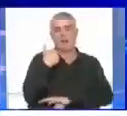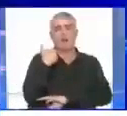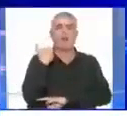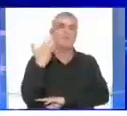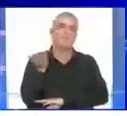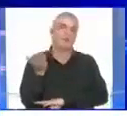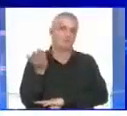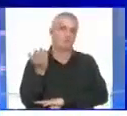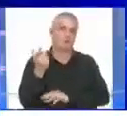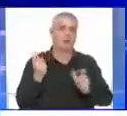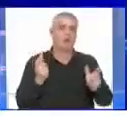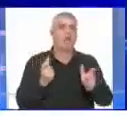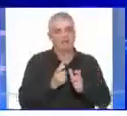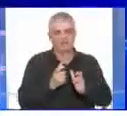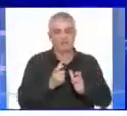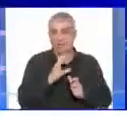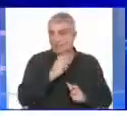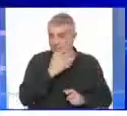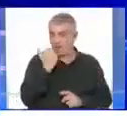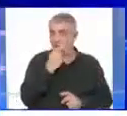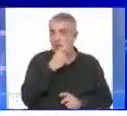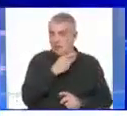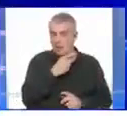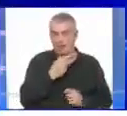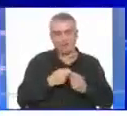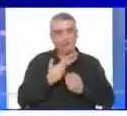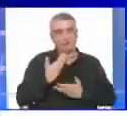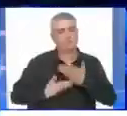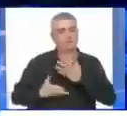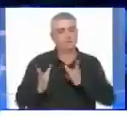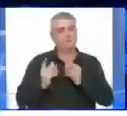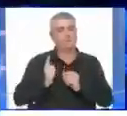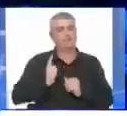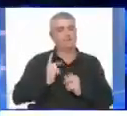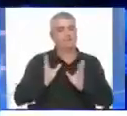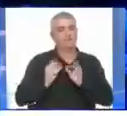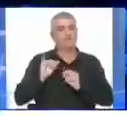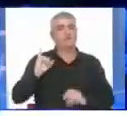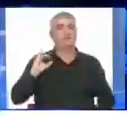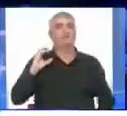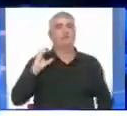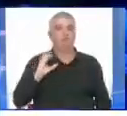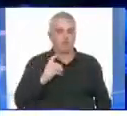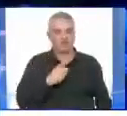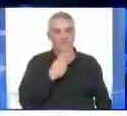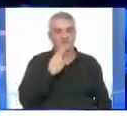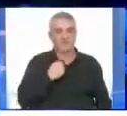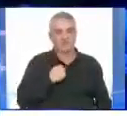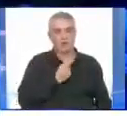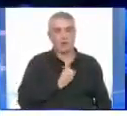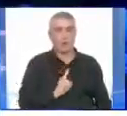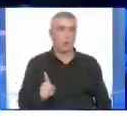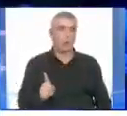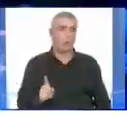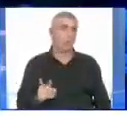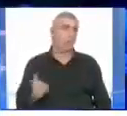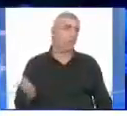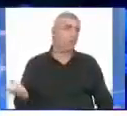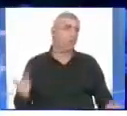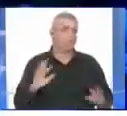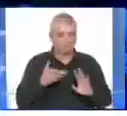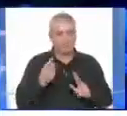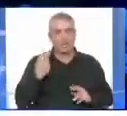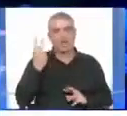ליחידה, האם הייתה לה מערכת יחסים אינטימית עם יוסי כהן, והשיבה שלא. כל זה